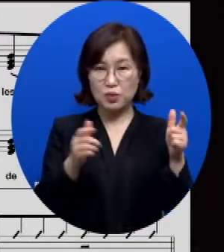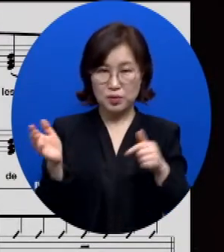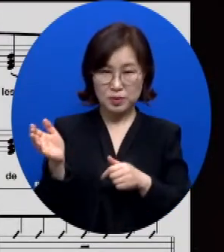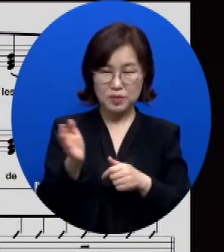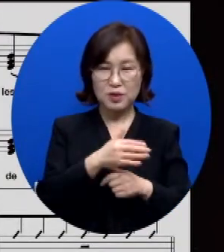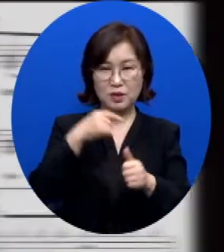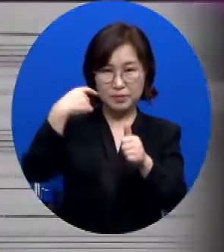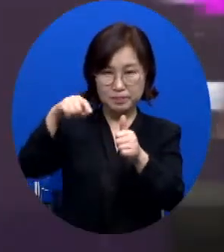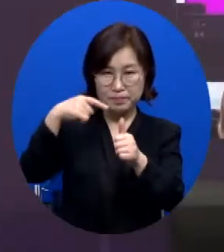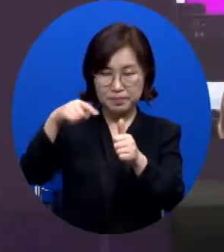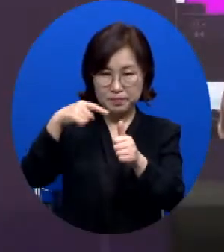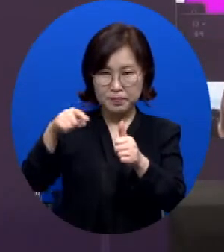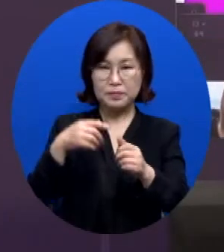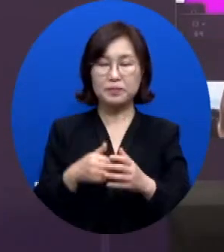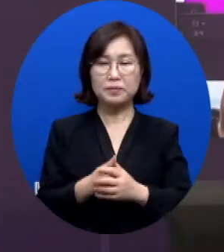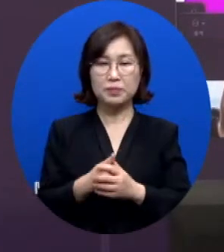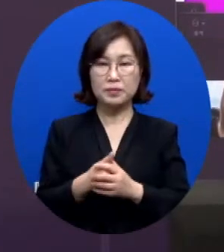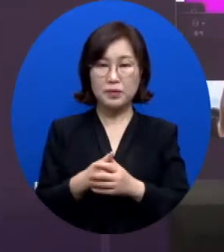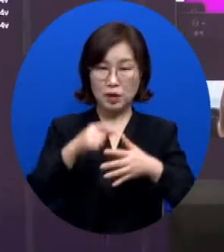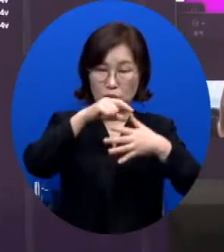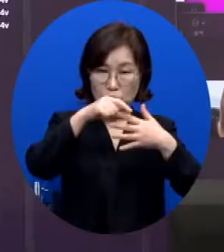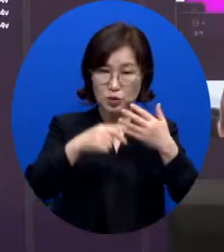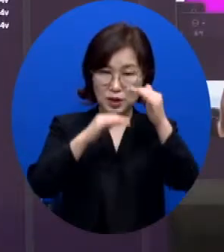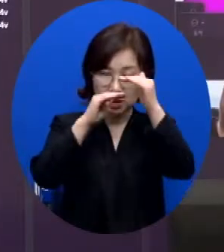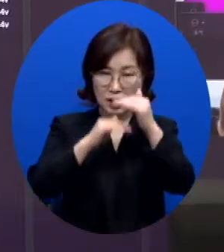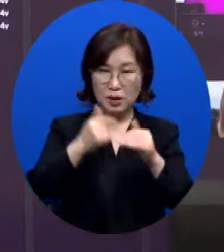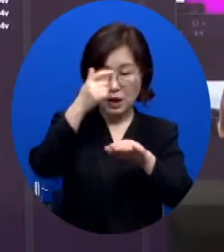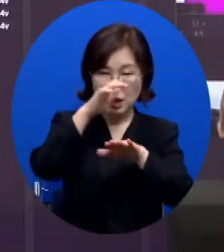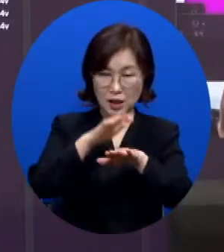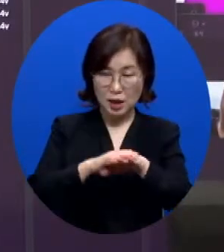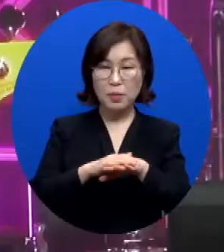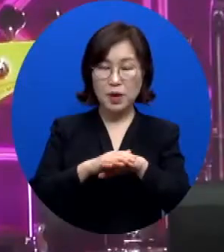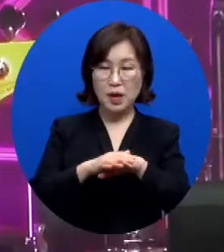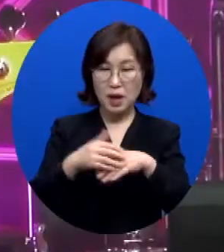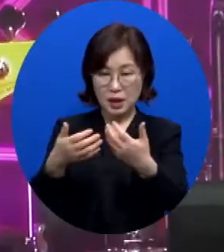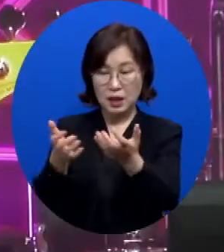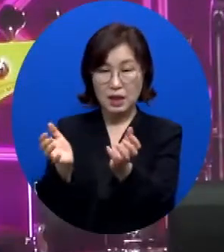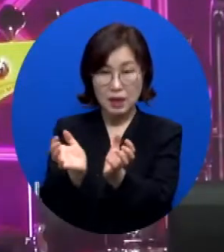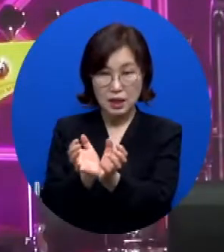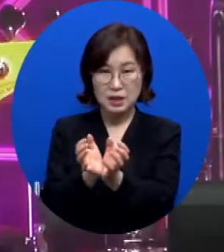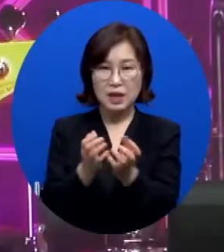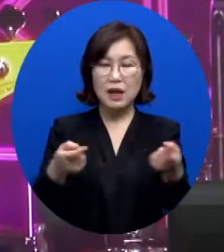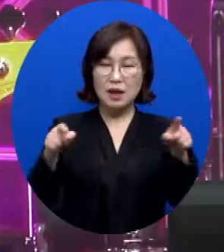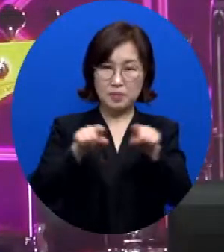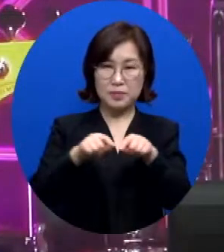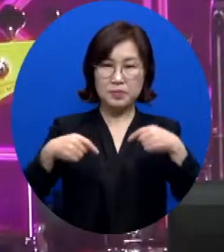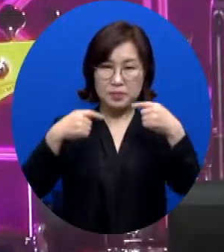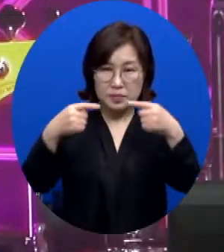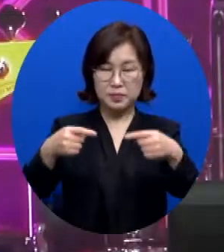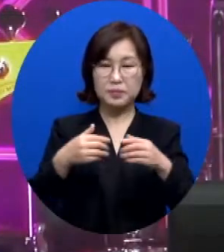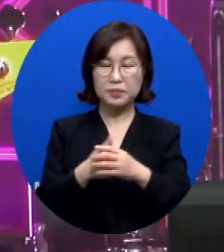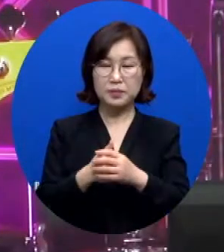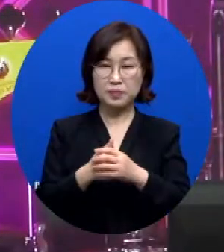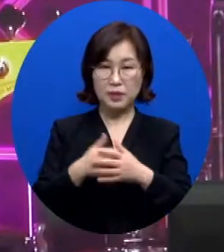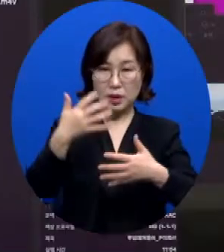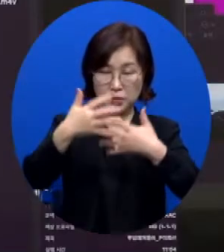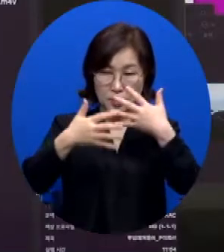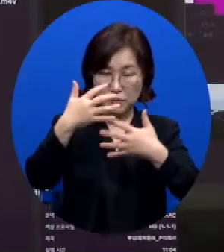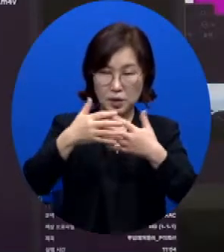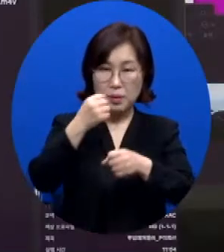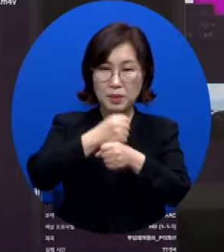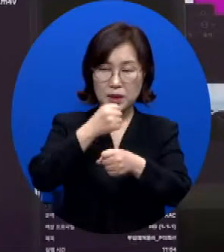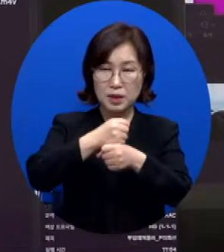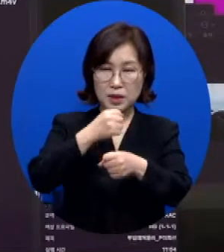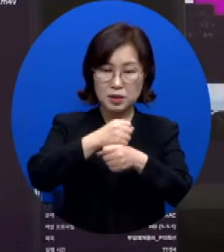설명합니다. 특별히 이번 프로젝트에는 예배 문화운동단체인 수상한 거리가 함께했습니다. 미디어 콘텐츠 제작을